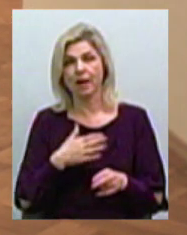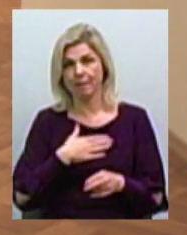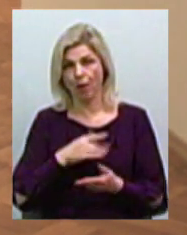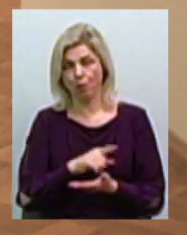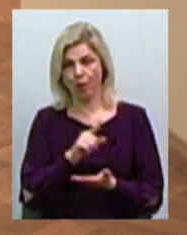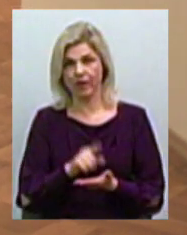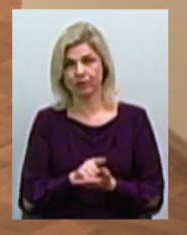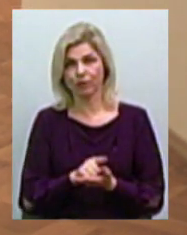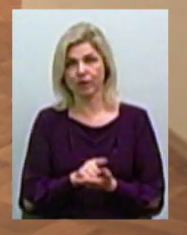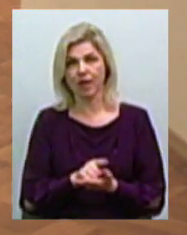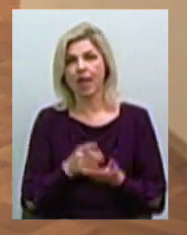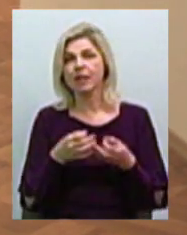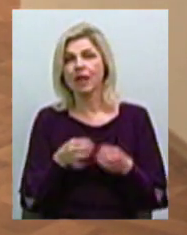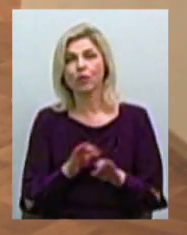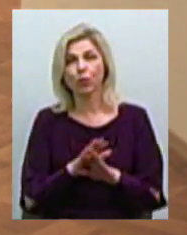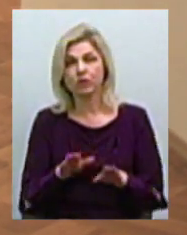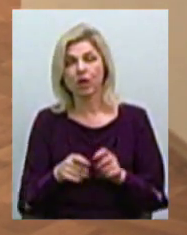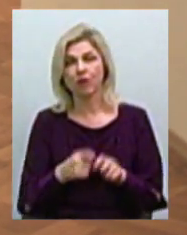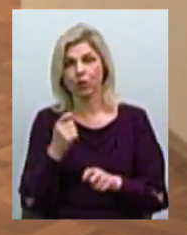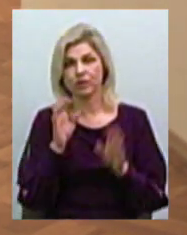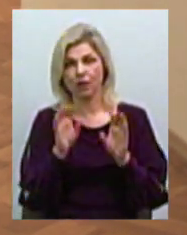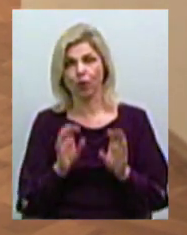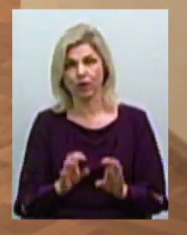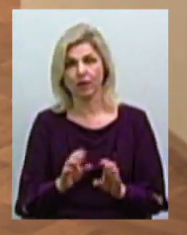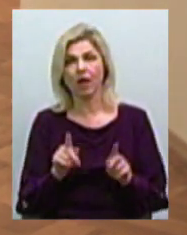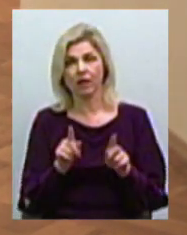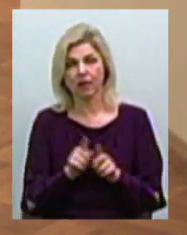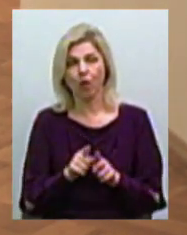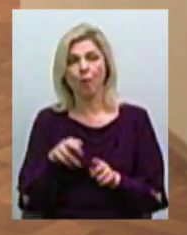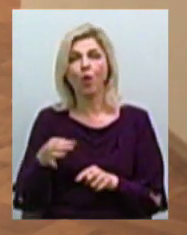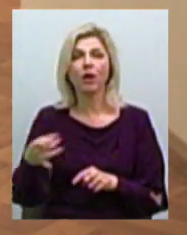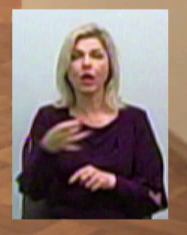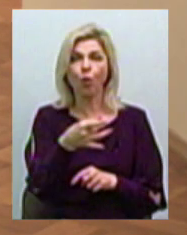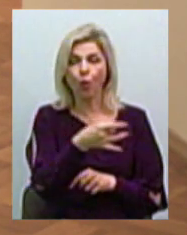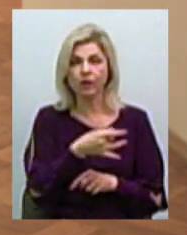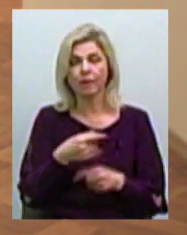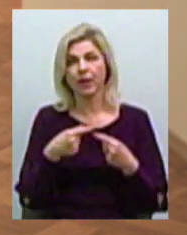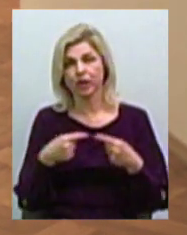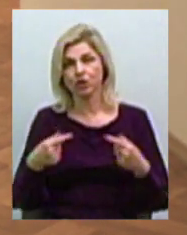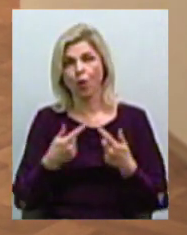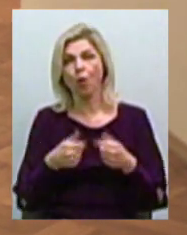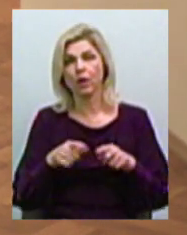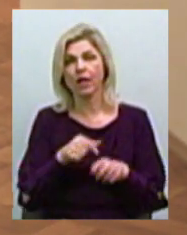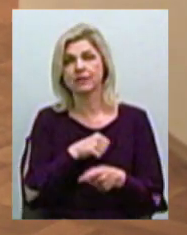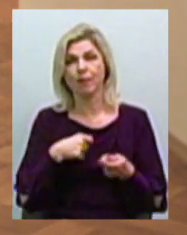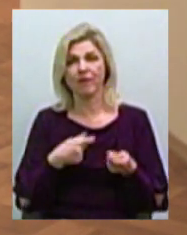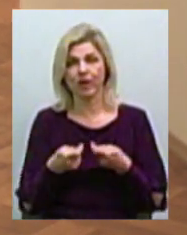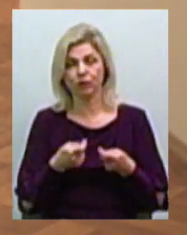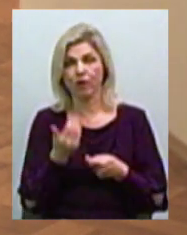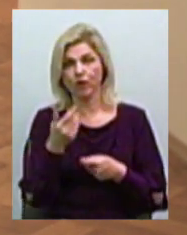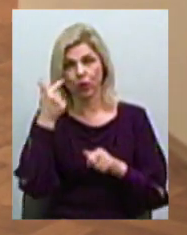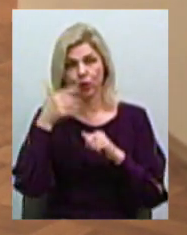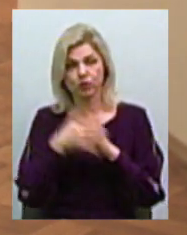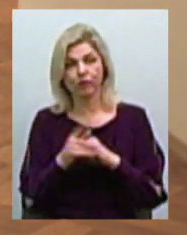обов'язок не допустити порушення законів таких по районам, по інших органах місцевого самоврядування. Ви розумієте, що